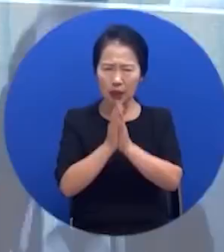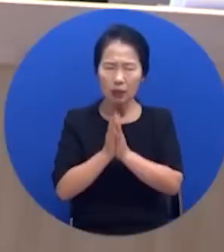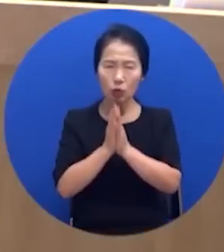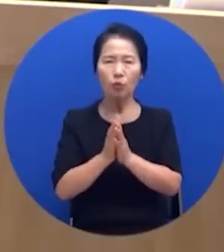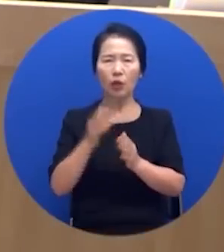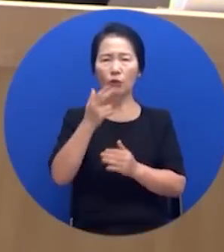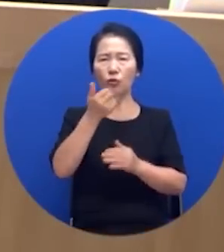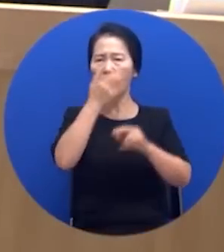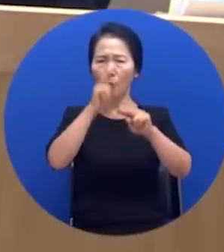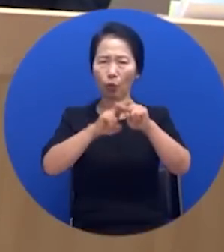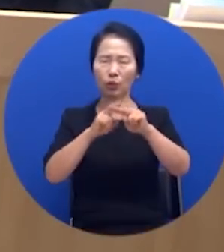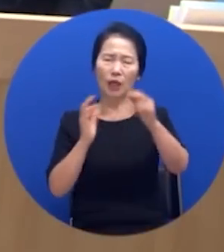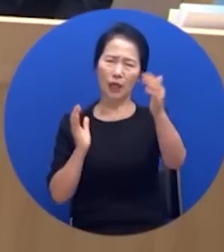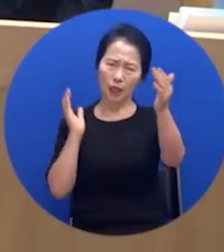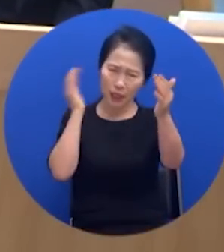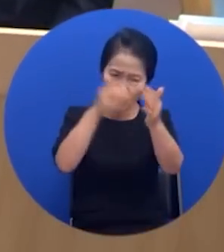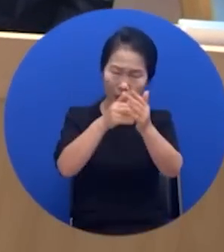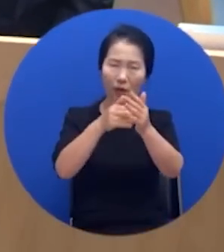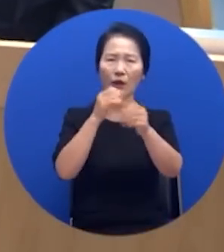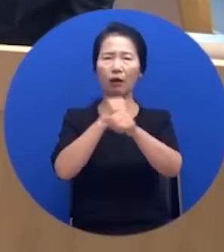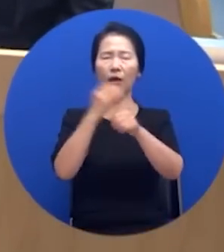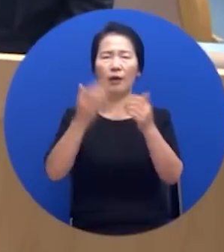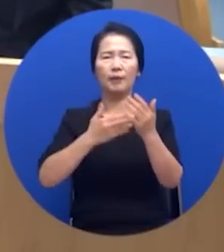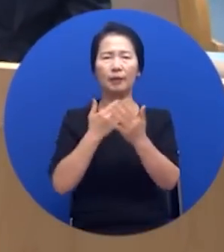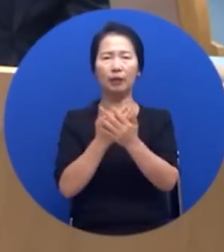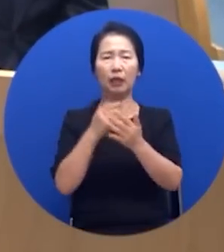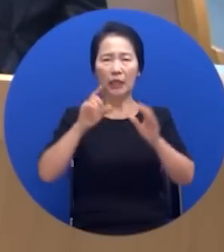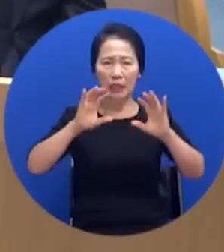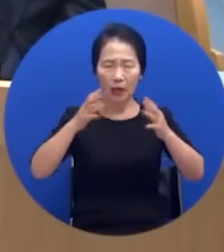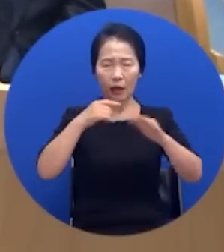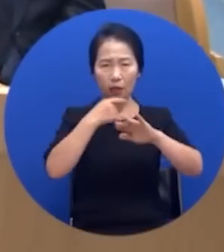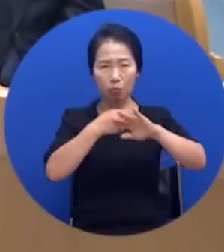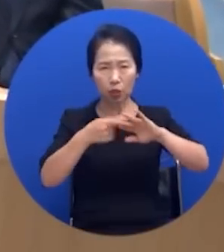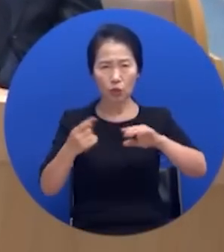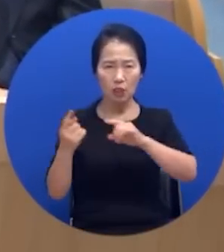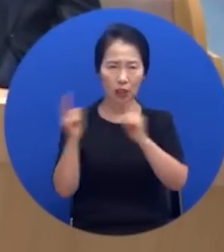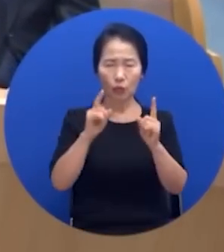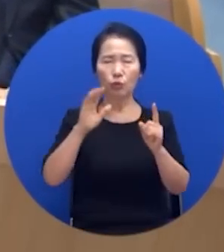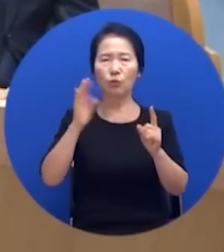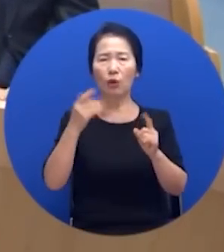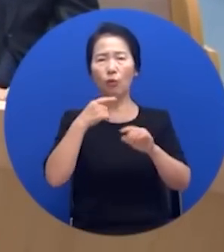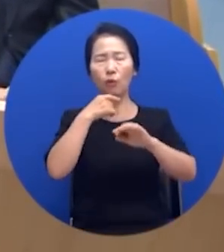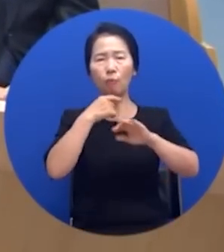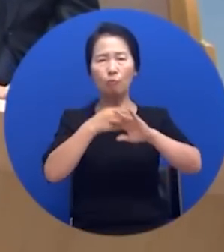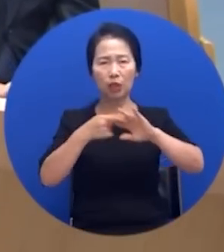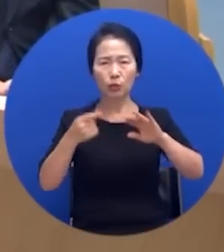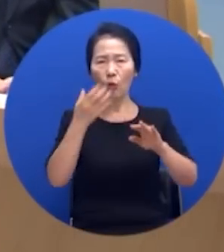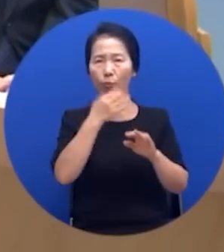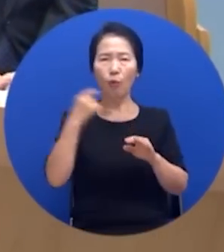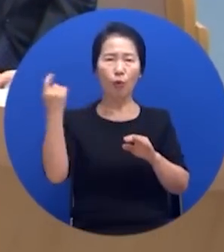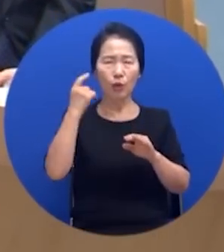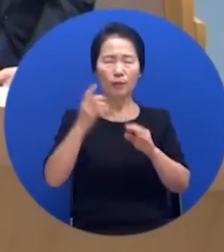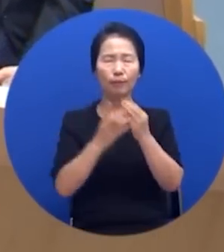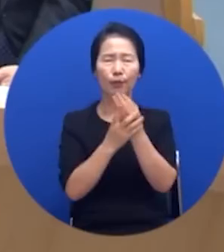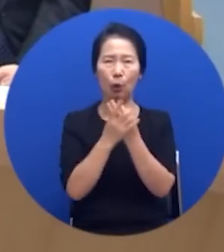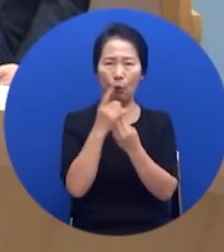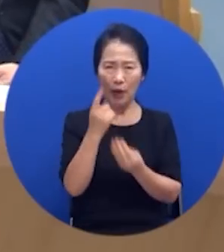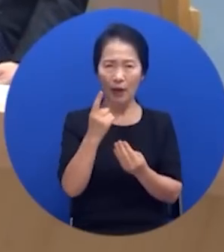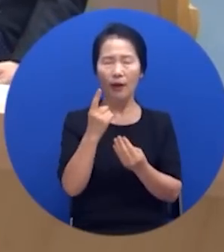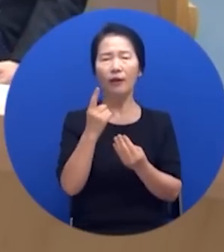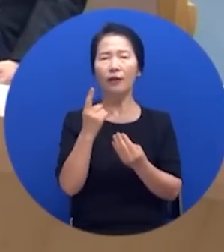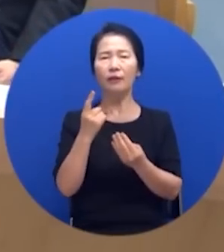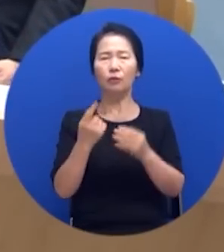상달되게 하옵소서. 그래서 이 나라 민족이 치유되고 민족 복음화가 속히 임하게